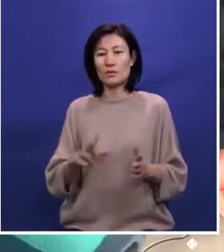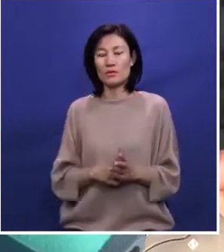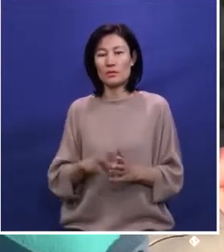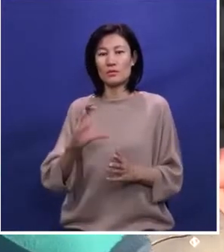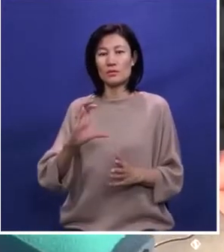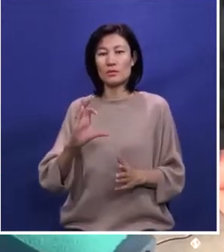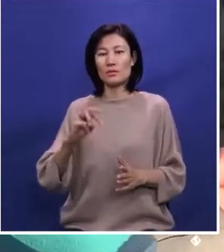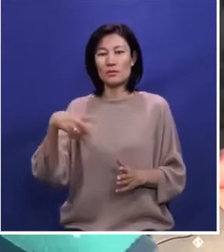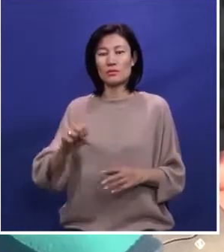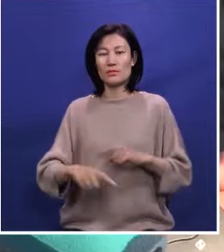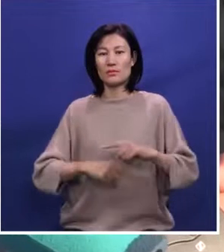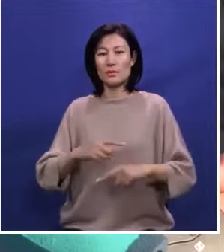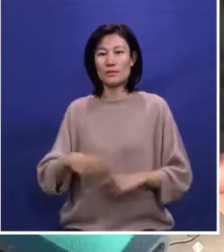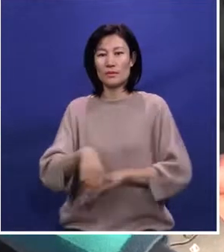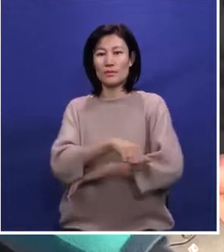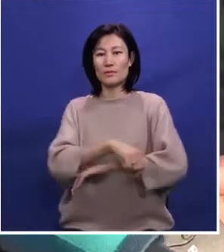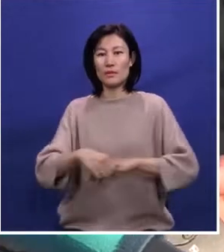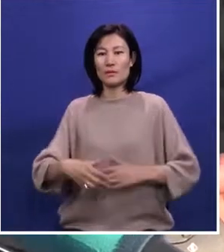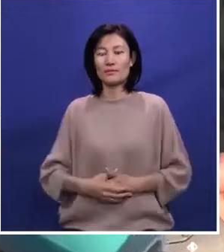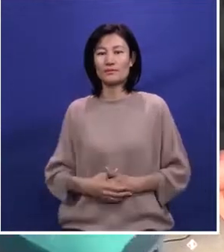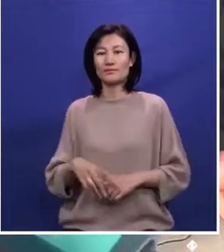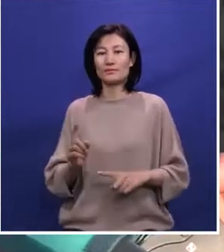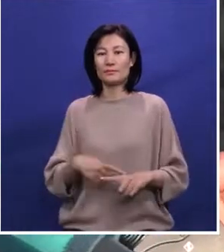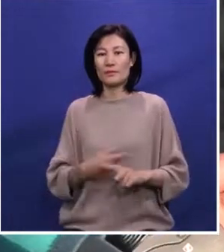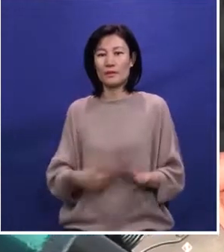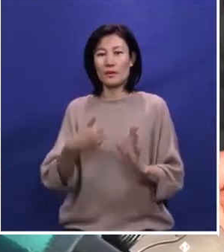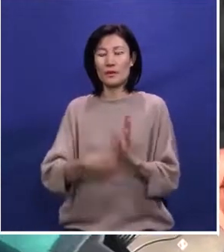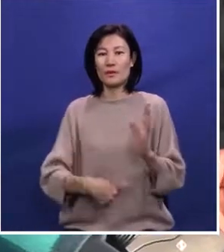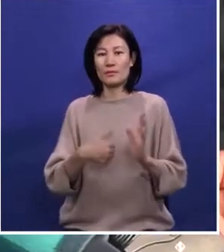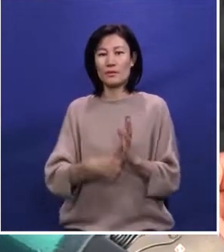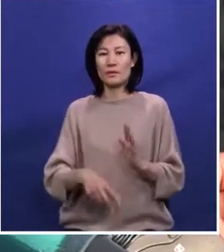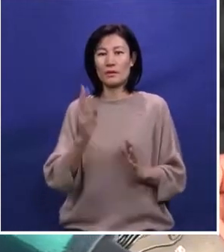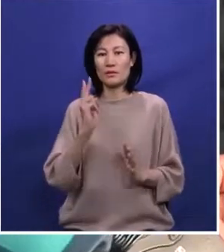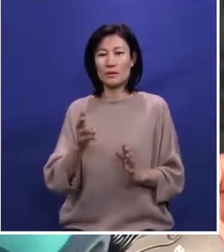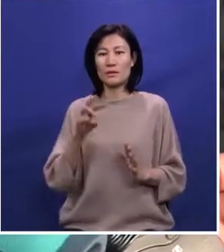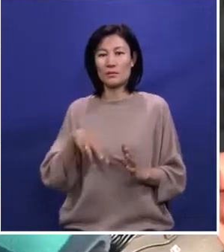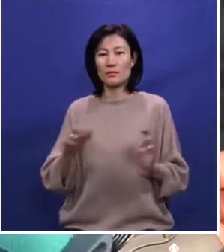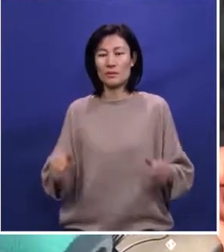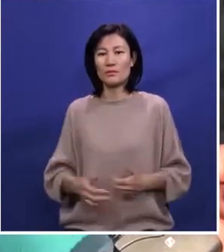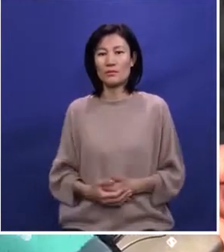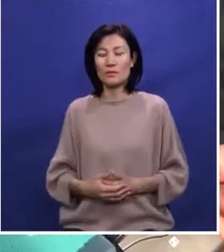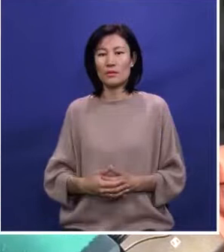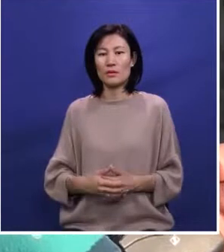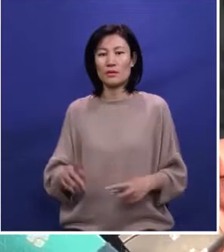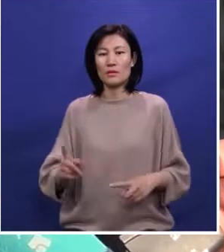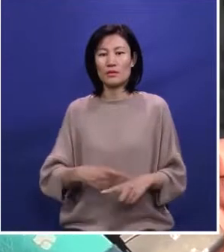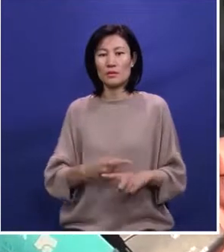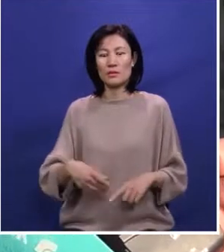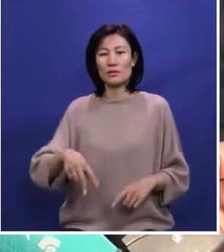столбы дана опора берілген проекті бойынша, және де 66 километр сип кабельдерін тарту берілген, және